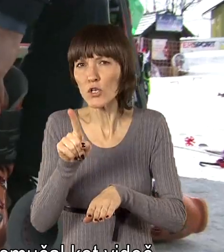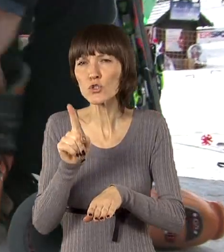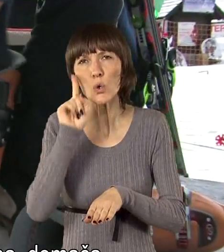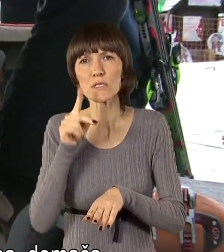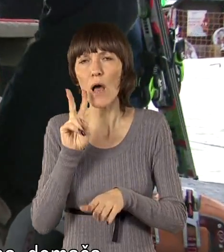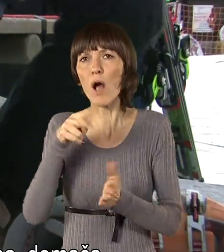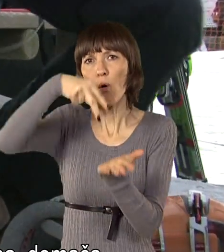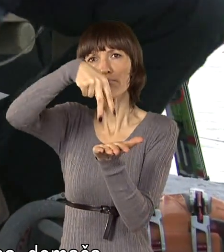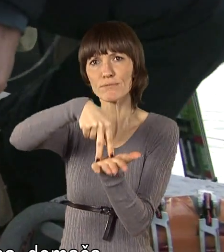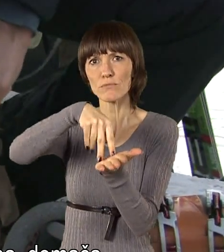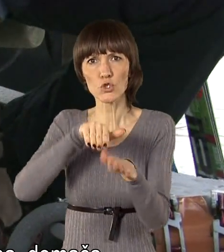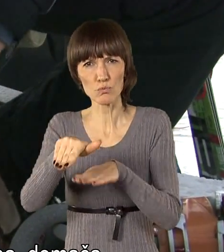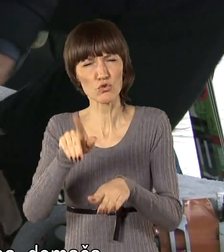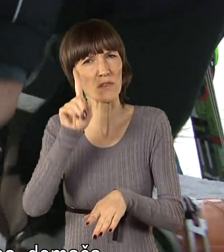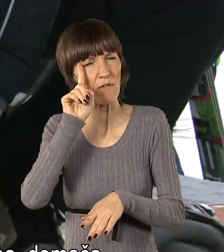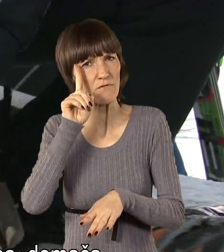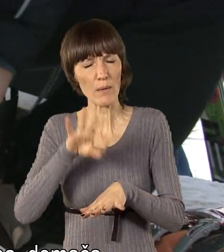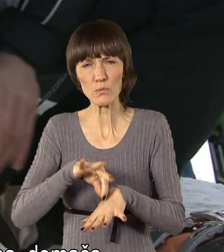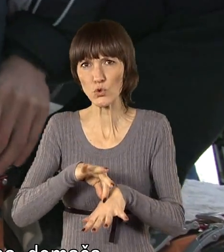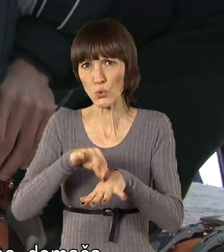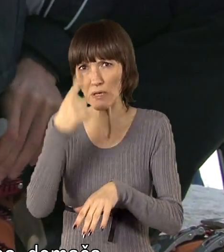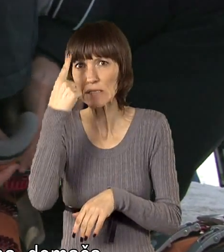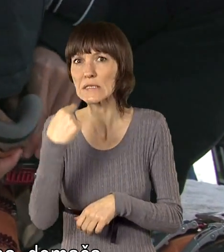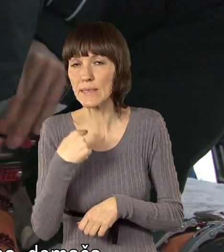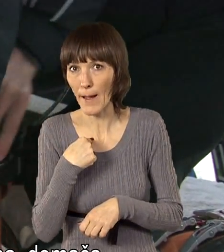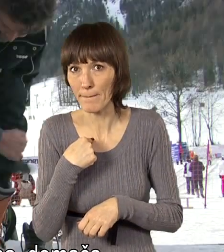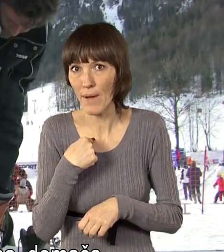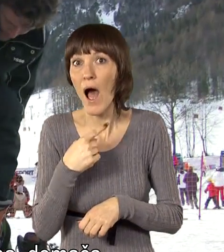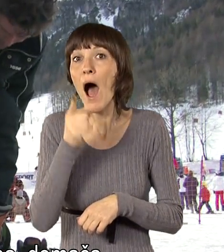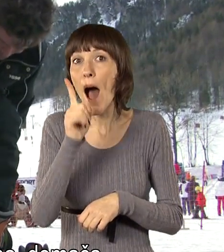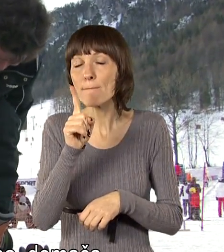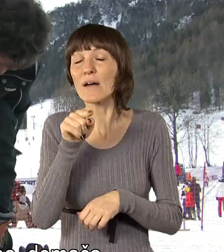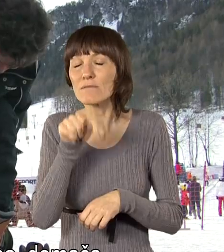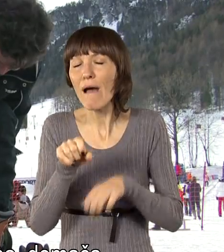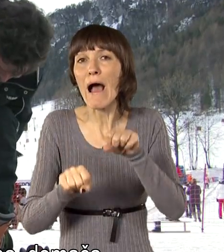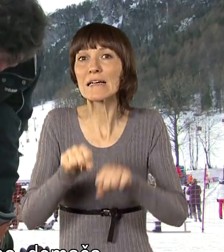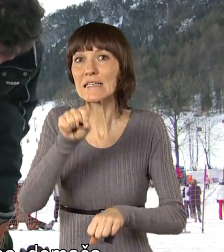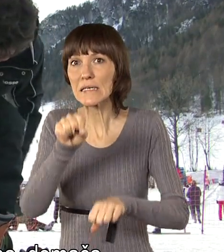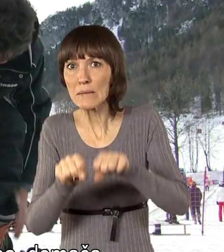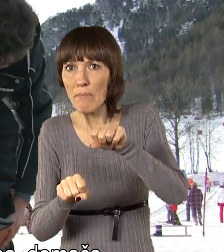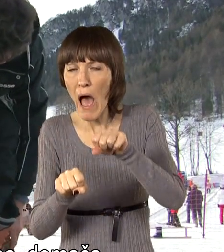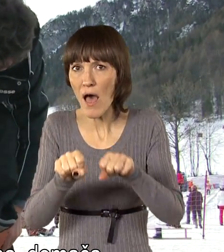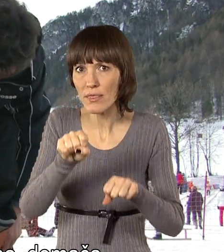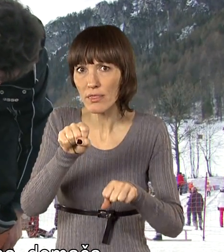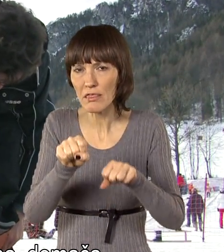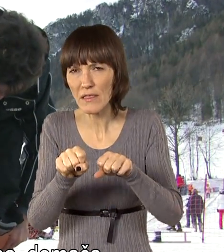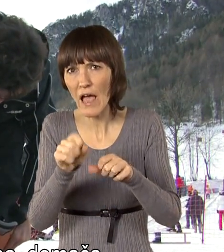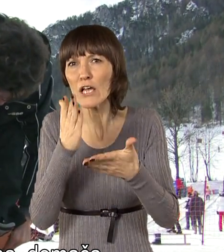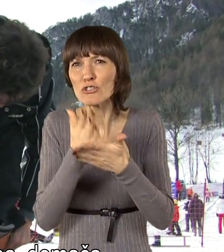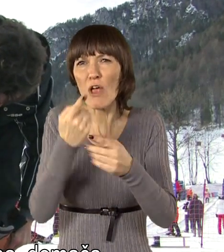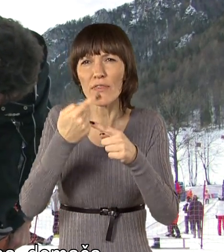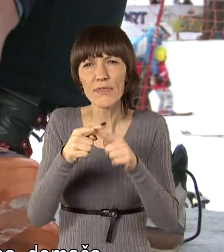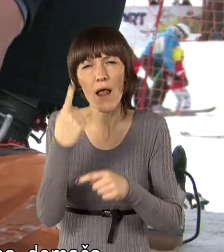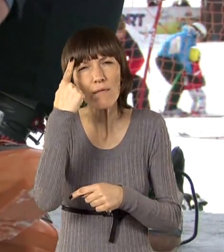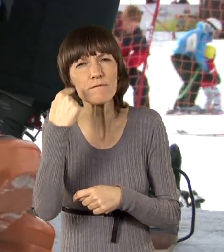na smučkah precej poznana, domača, bom rekel. Tako da samo gibanje mi je tudi nekako